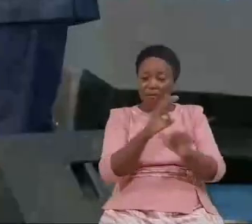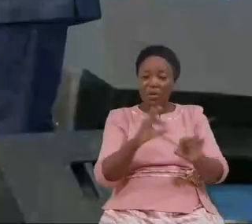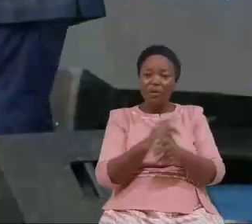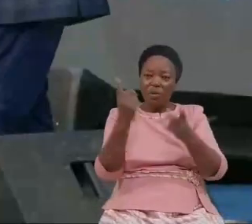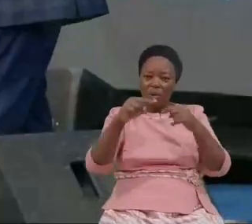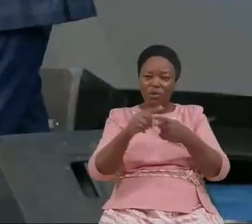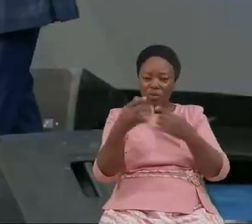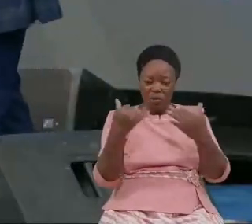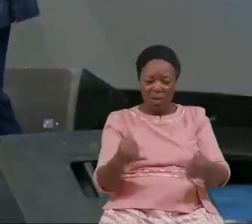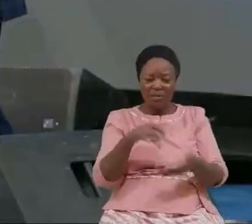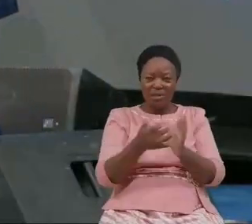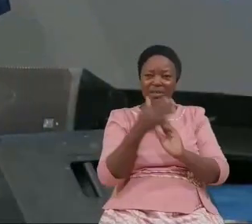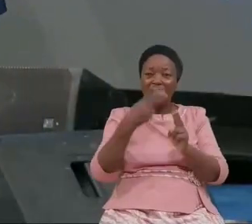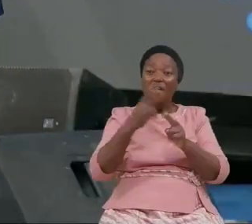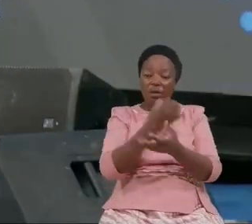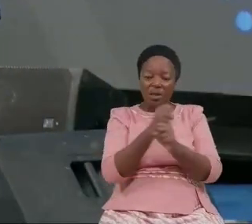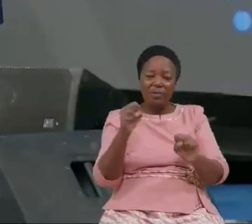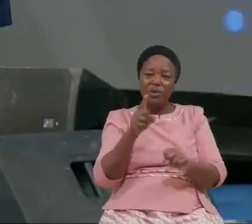le salut